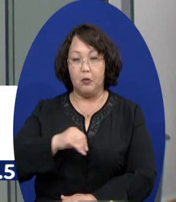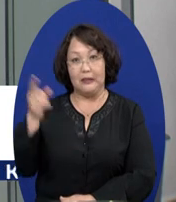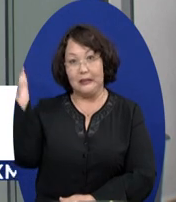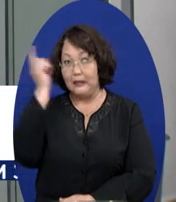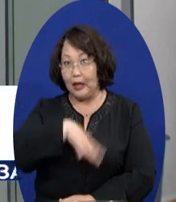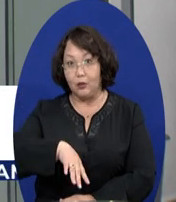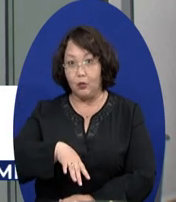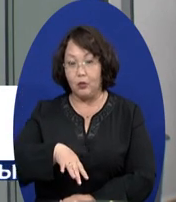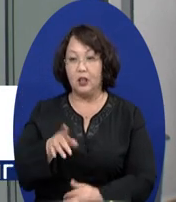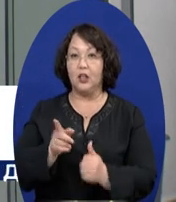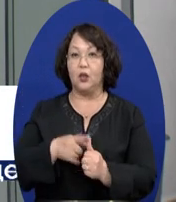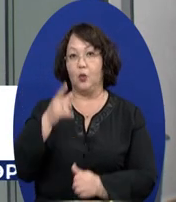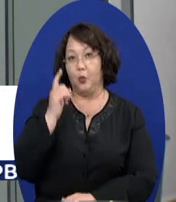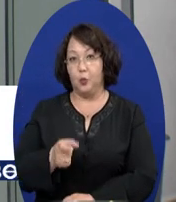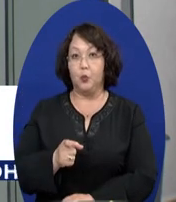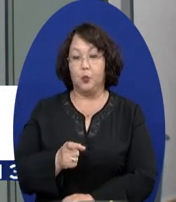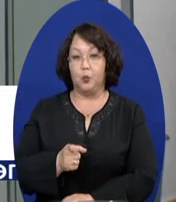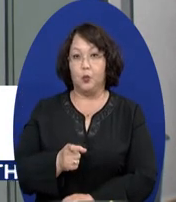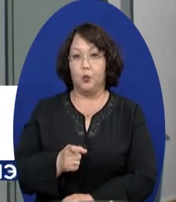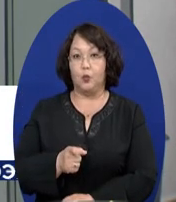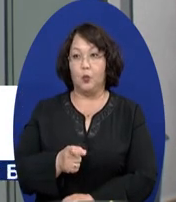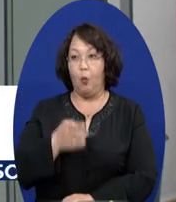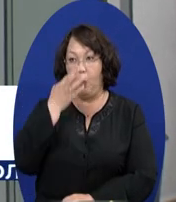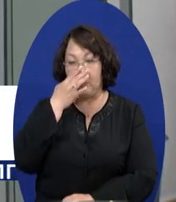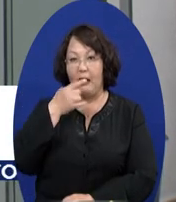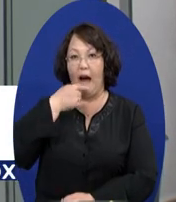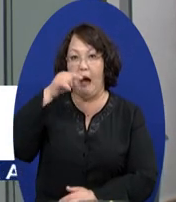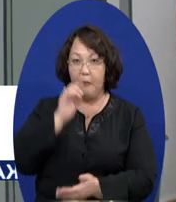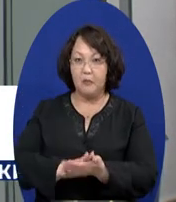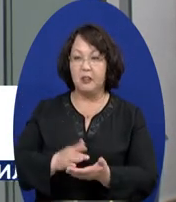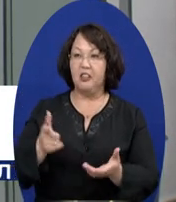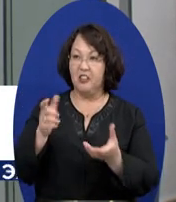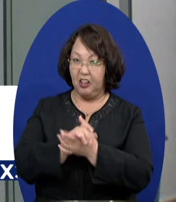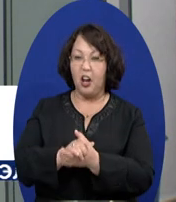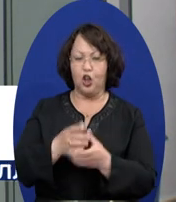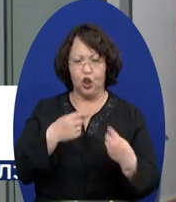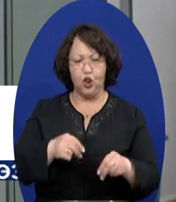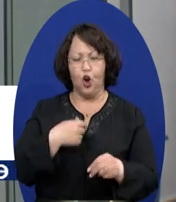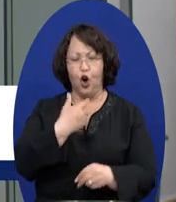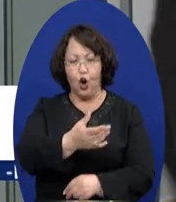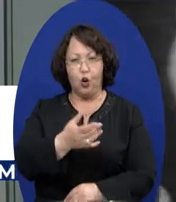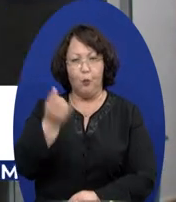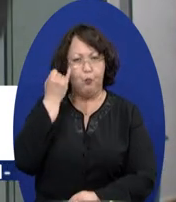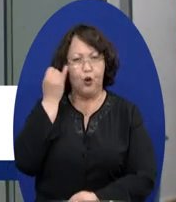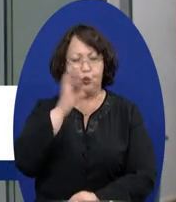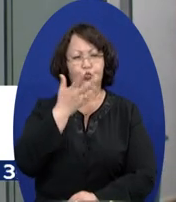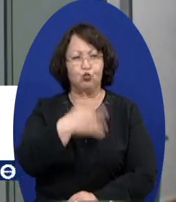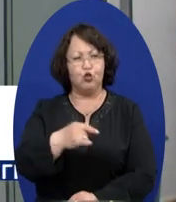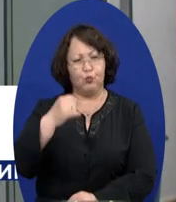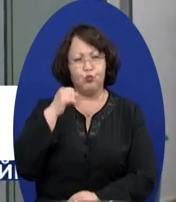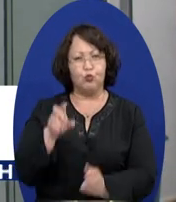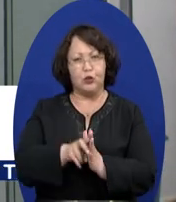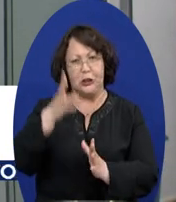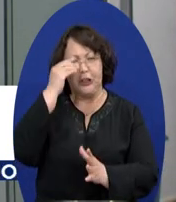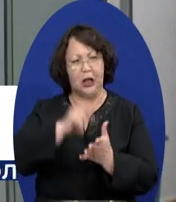ямарваа нэгэн хүнд одоо гуурамч амлалт тэр гэрээнд нь итгэж энэ мөнгө төгрөгөө шилжүүлэх нь үйлчлэгийг бол хийхгүй байх